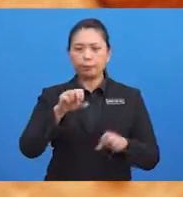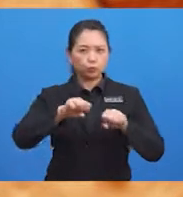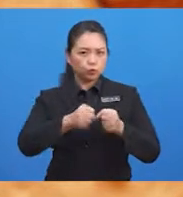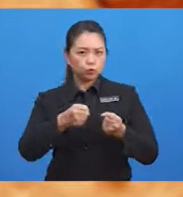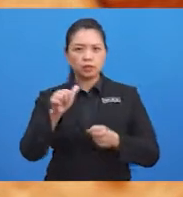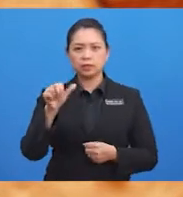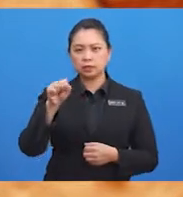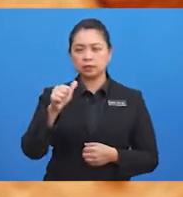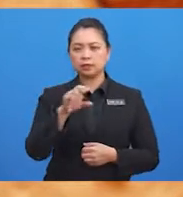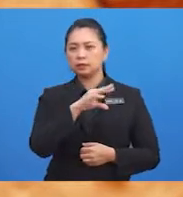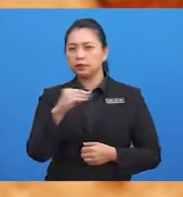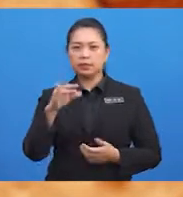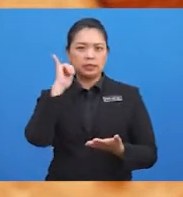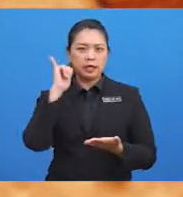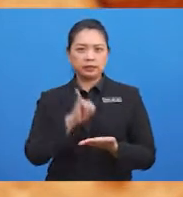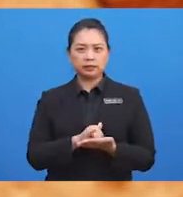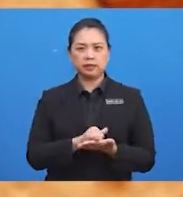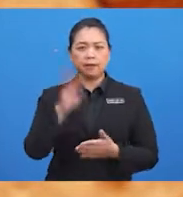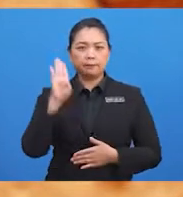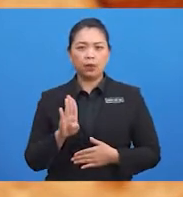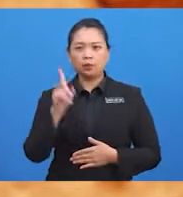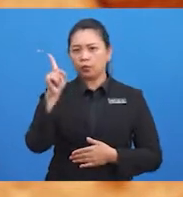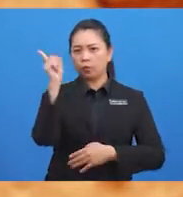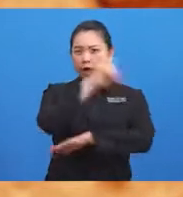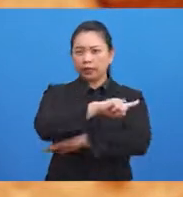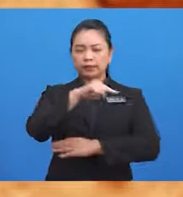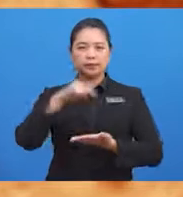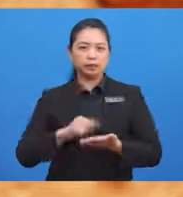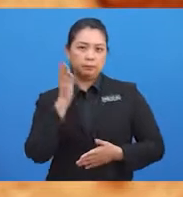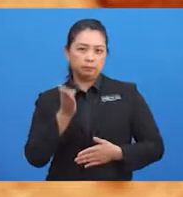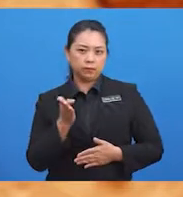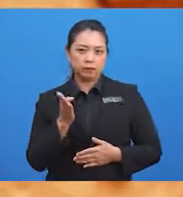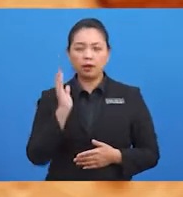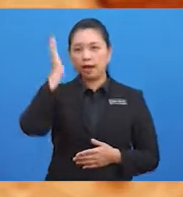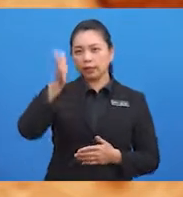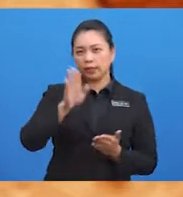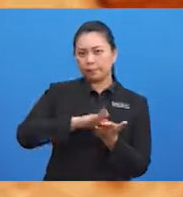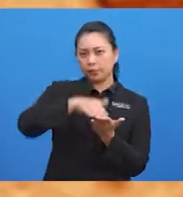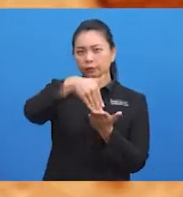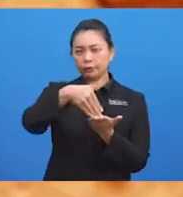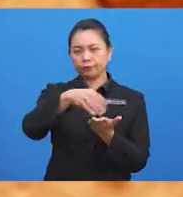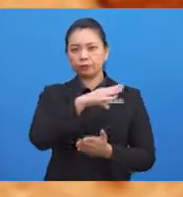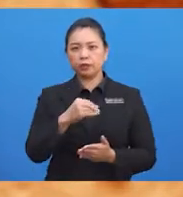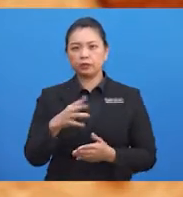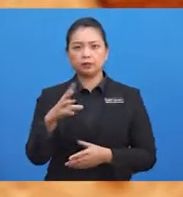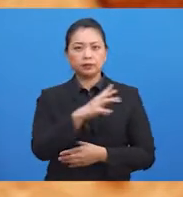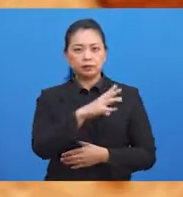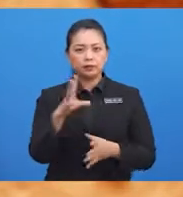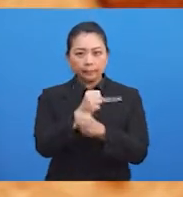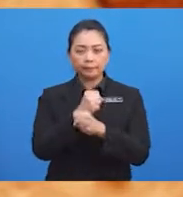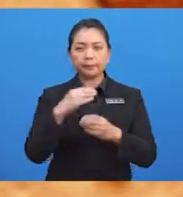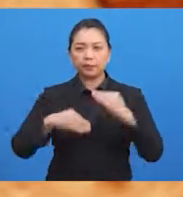asa dan keyakinan bahwa suatu hari nanti Beliau juga boleh bangkit dan seterusnya dapat membina